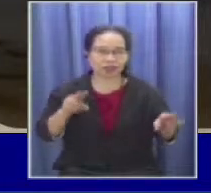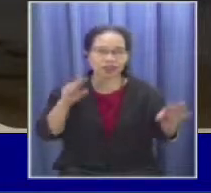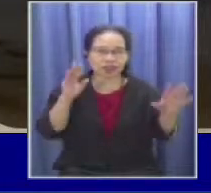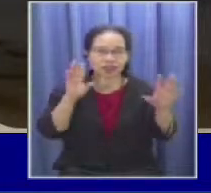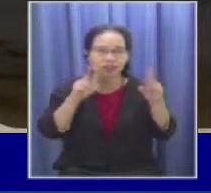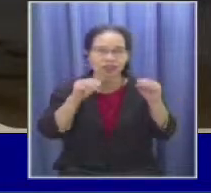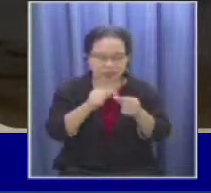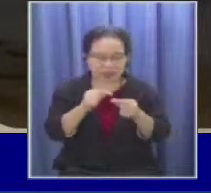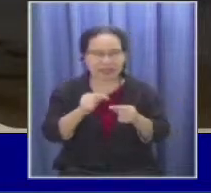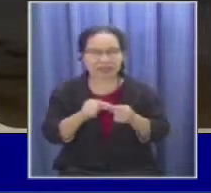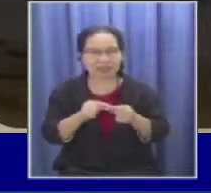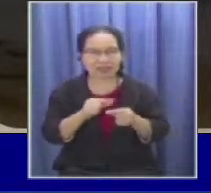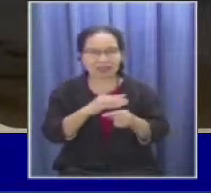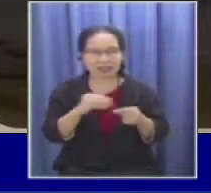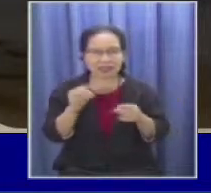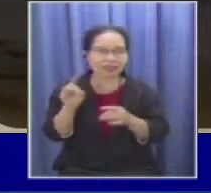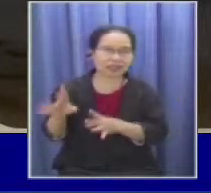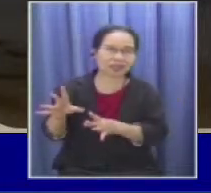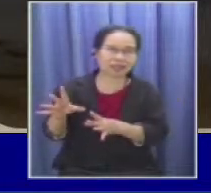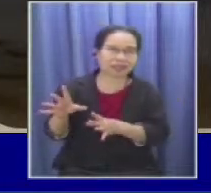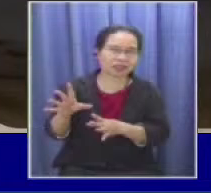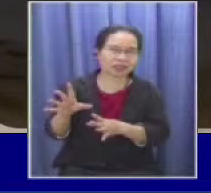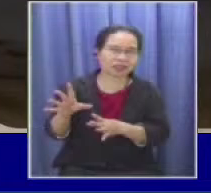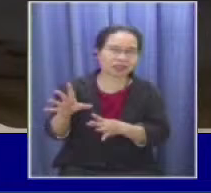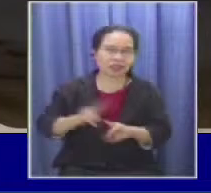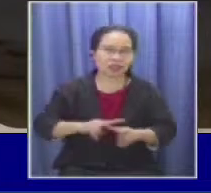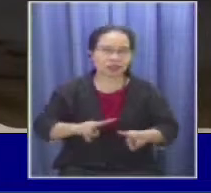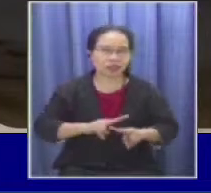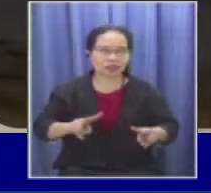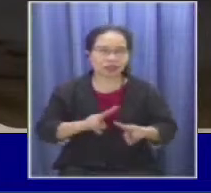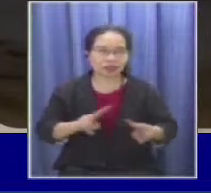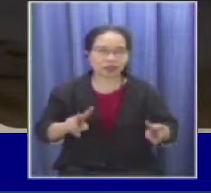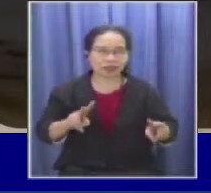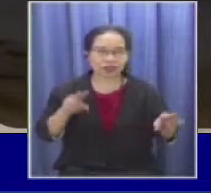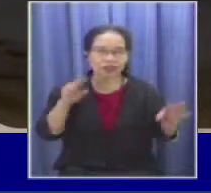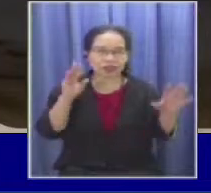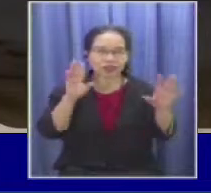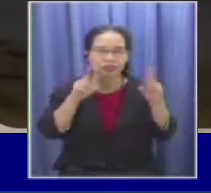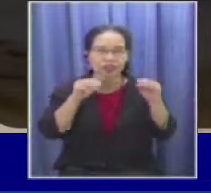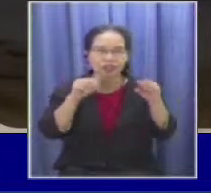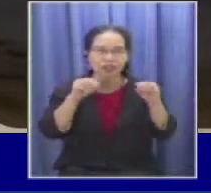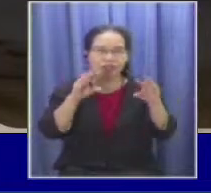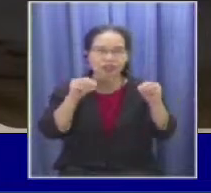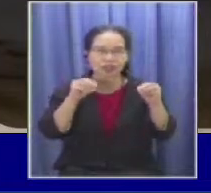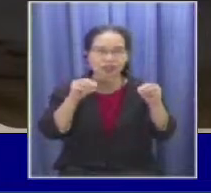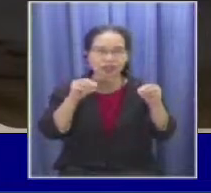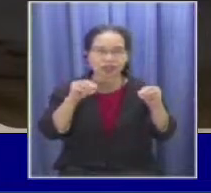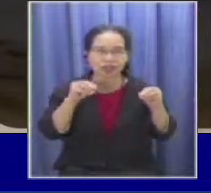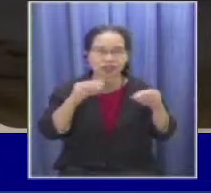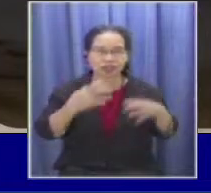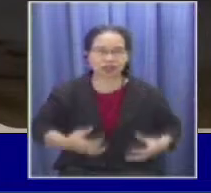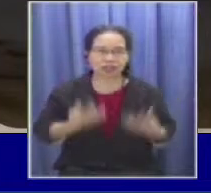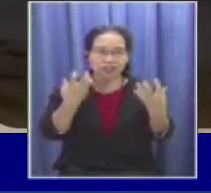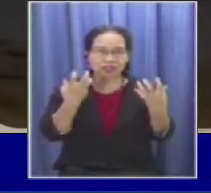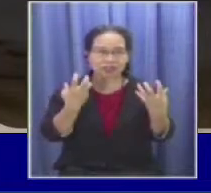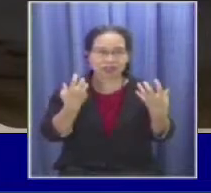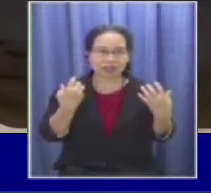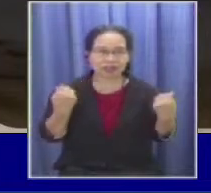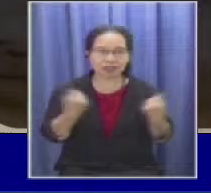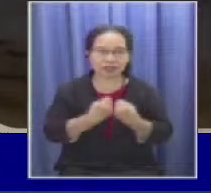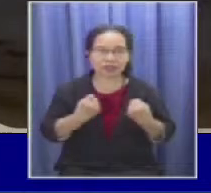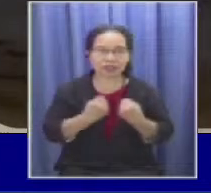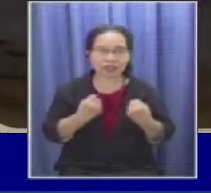adutuo ɔtane akaye ahoya